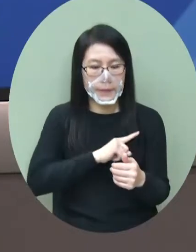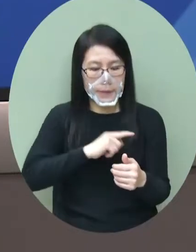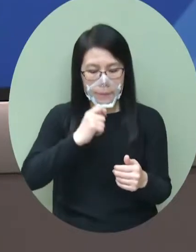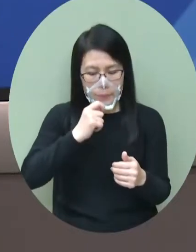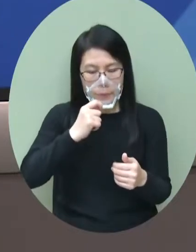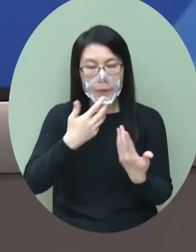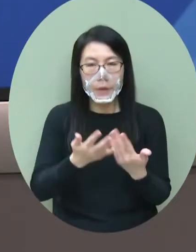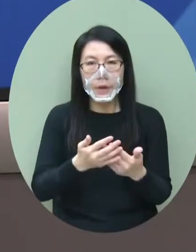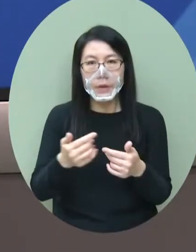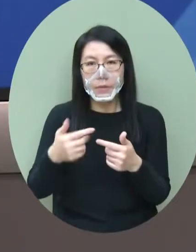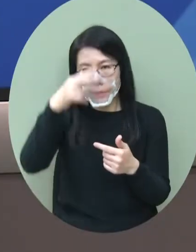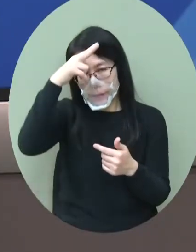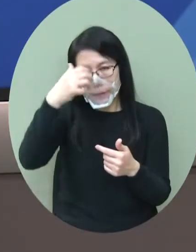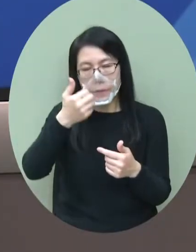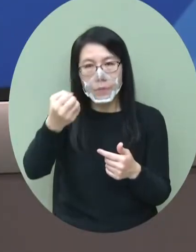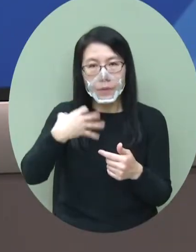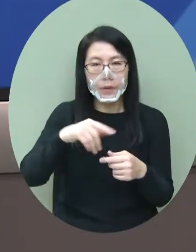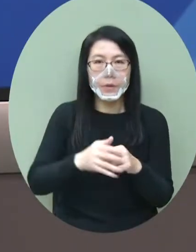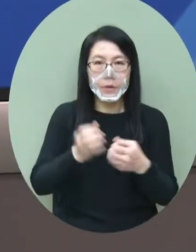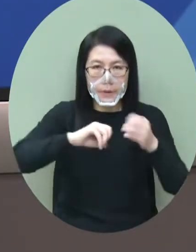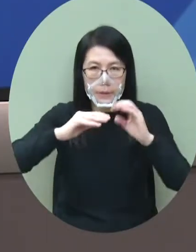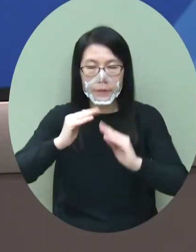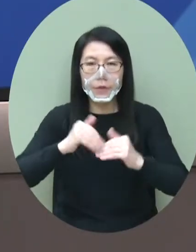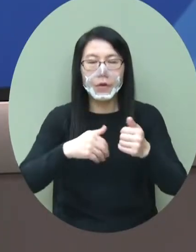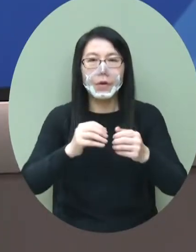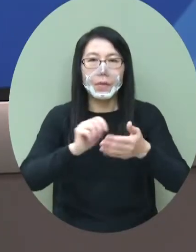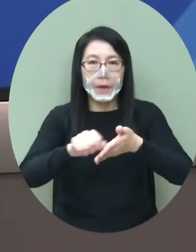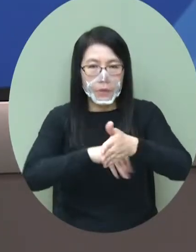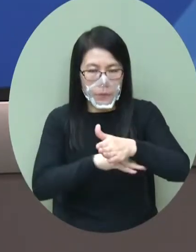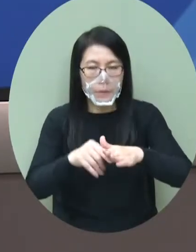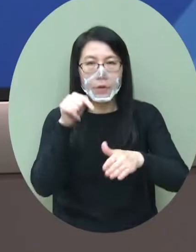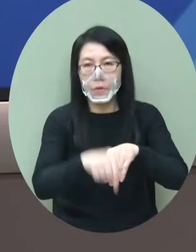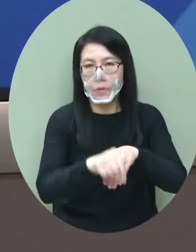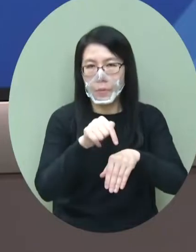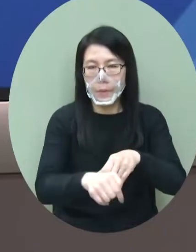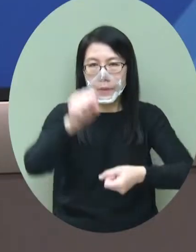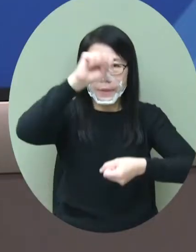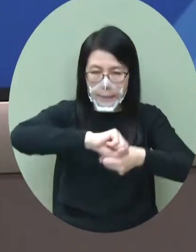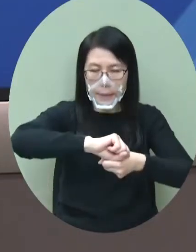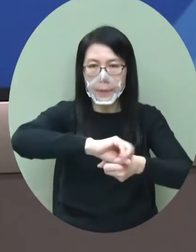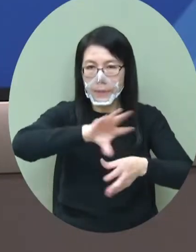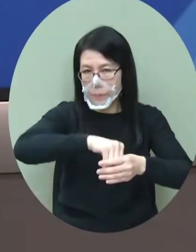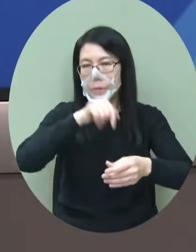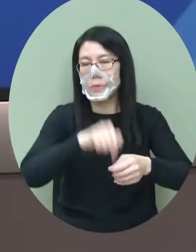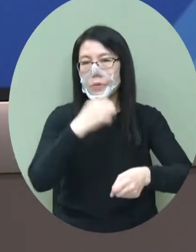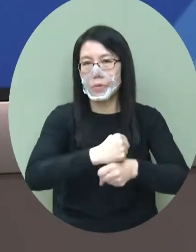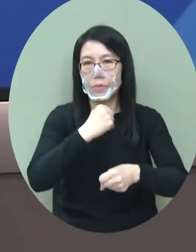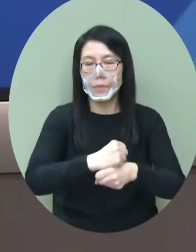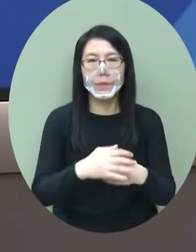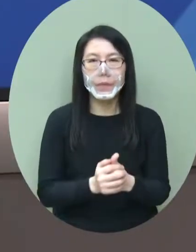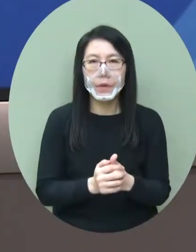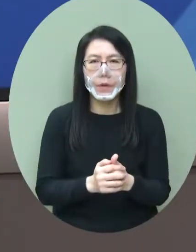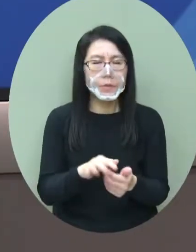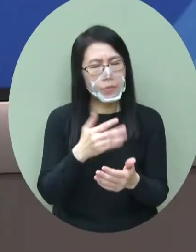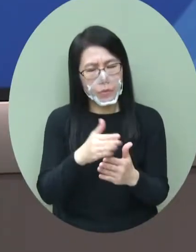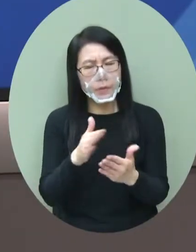快测包呢已经向特首说呢，就是由资科办他们的工作里面的加入呢分派这个快测